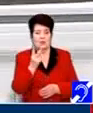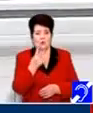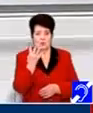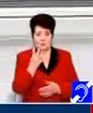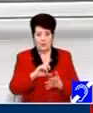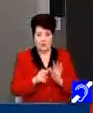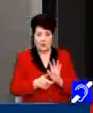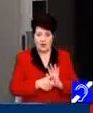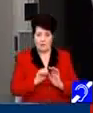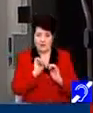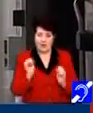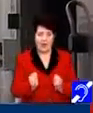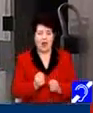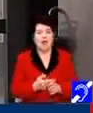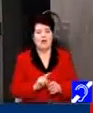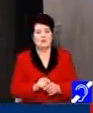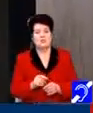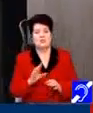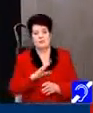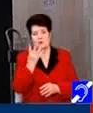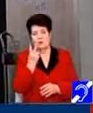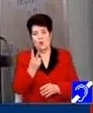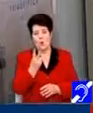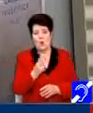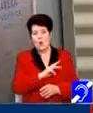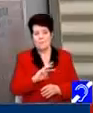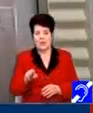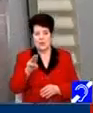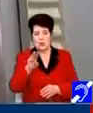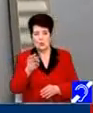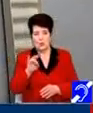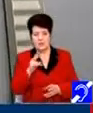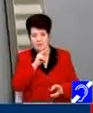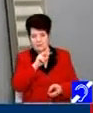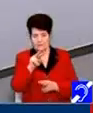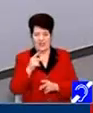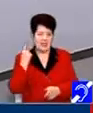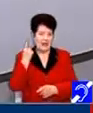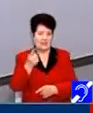24 de camere frigorifice și o capacitate de 2000 de tone. În plus, acesta poate fi monitorizat de la